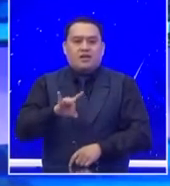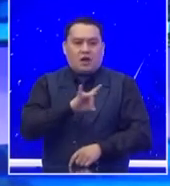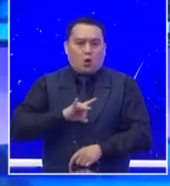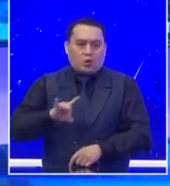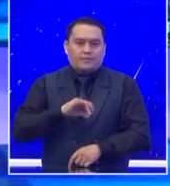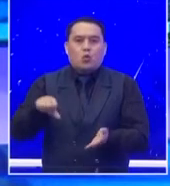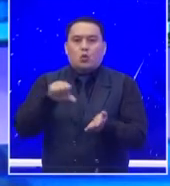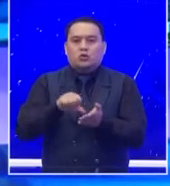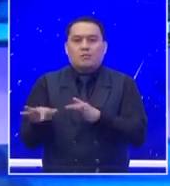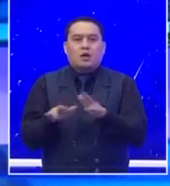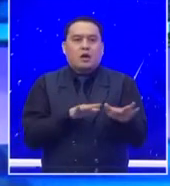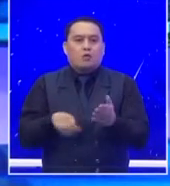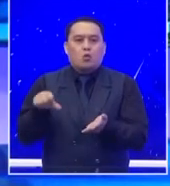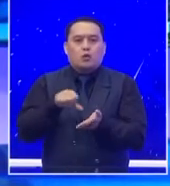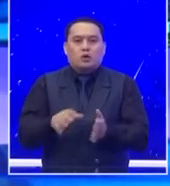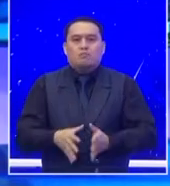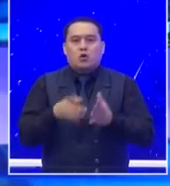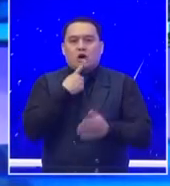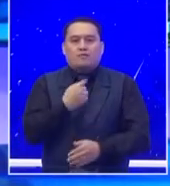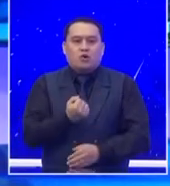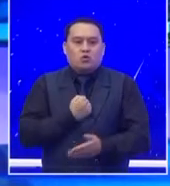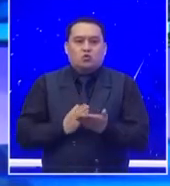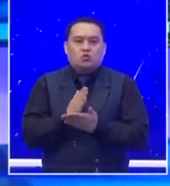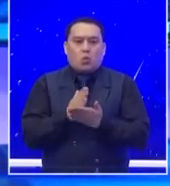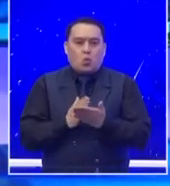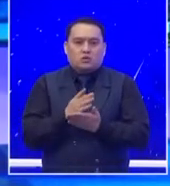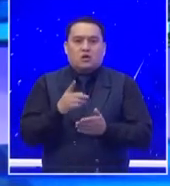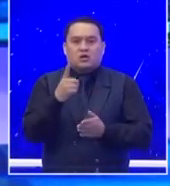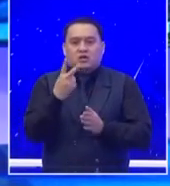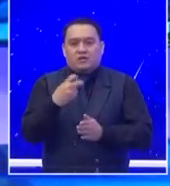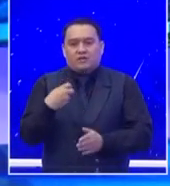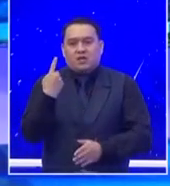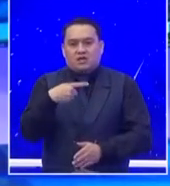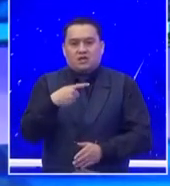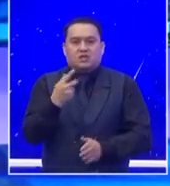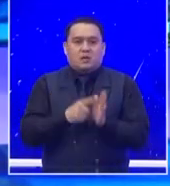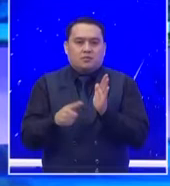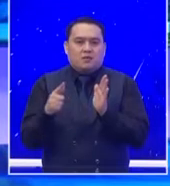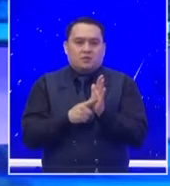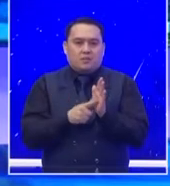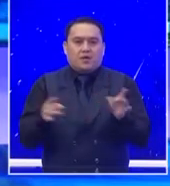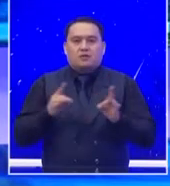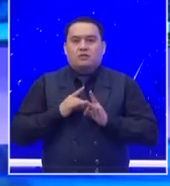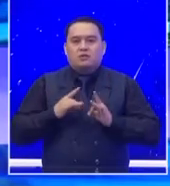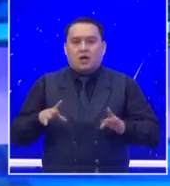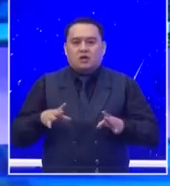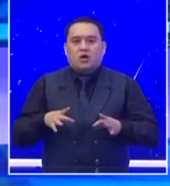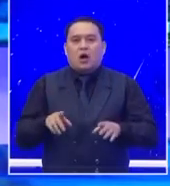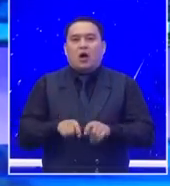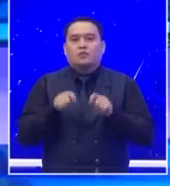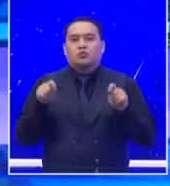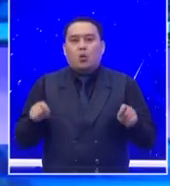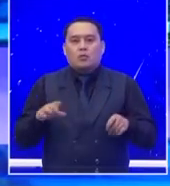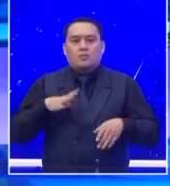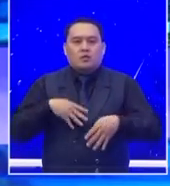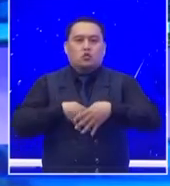районе. Участие в мероприятии приняли более 100 военнослужащих в войсковой части 2177. Торжественным маршем они